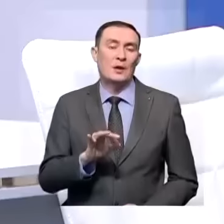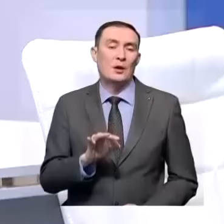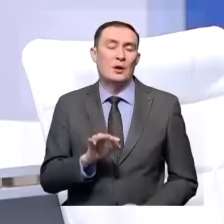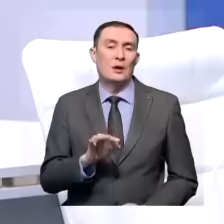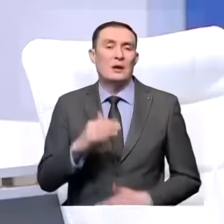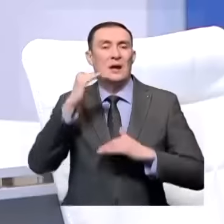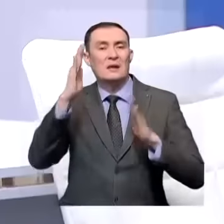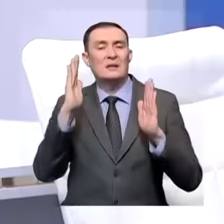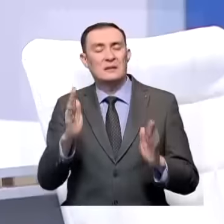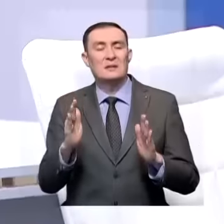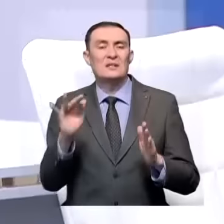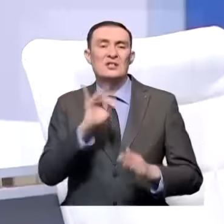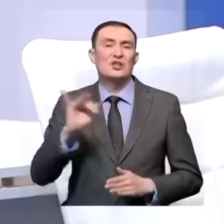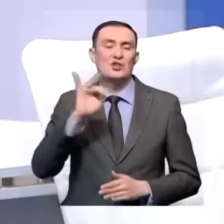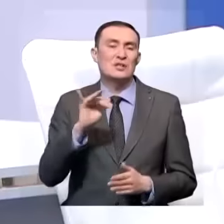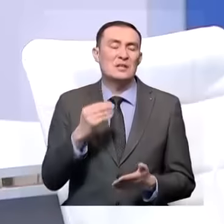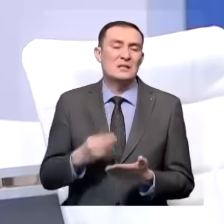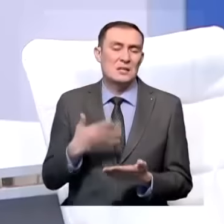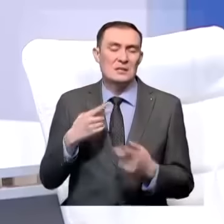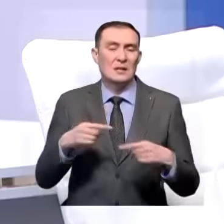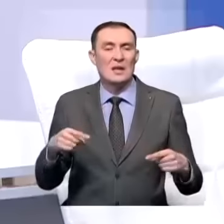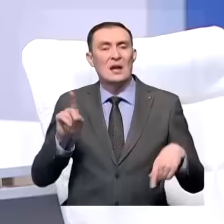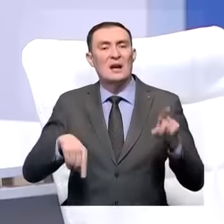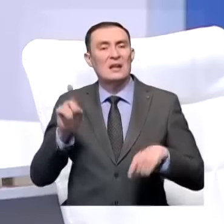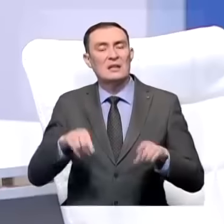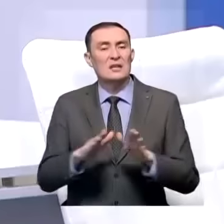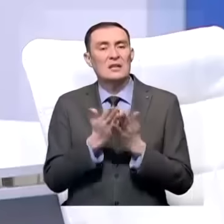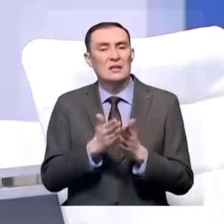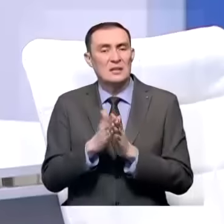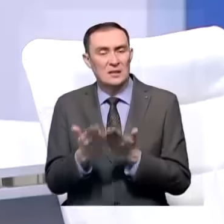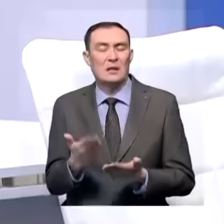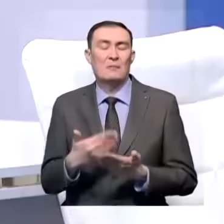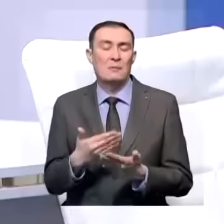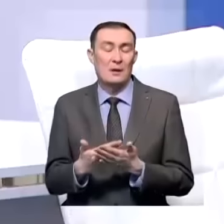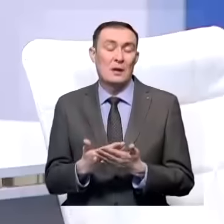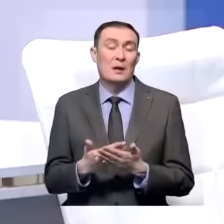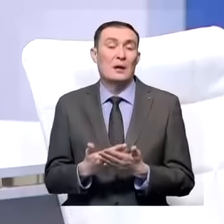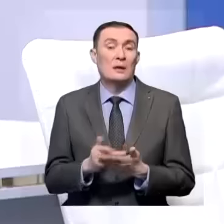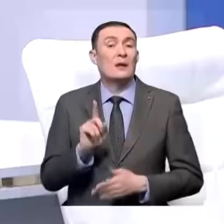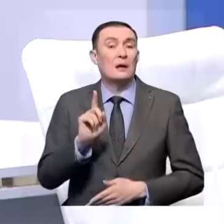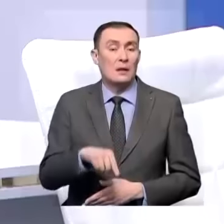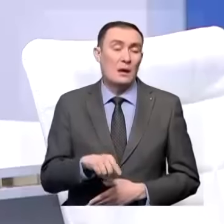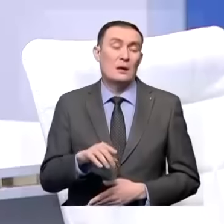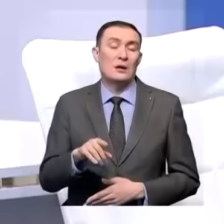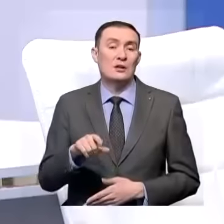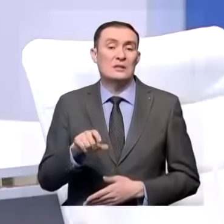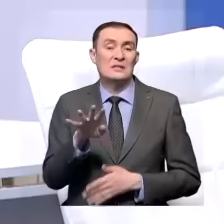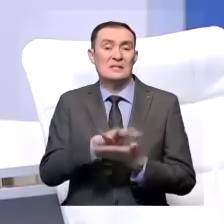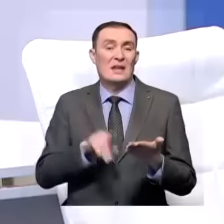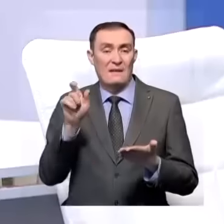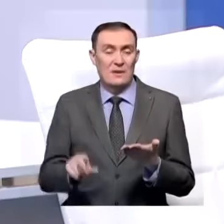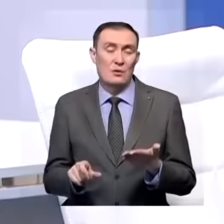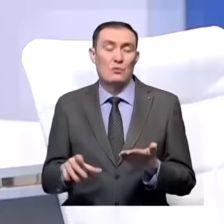каких-то картинах, исторических ценностях и так далее, да, редких книгах. В данном случае заявителю